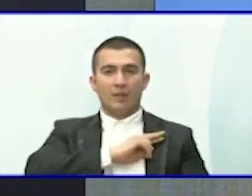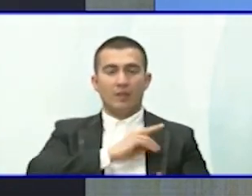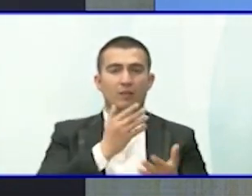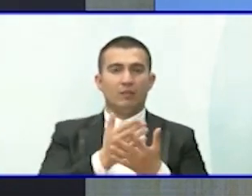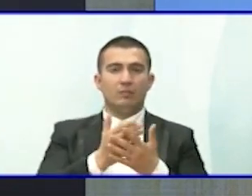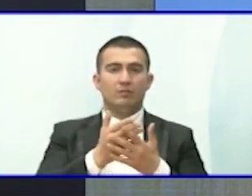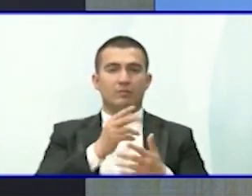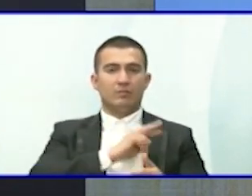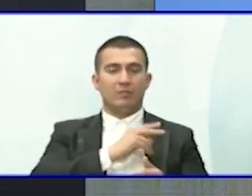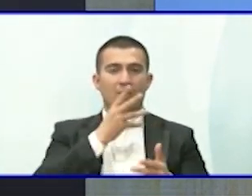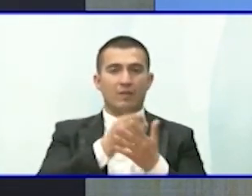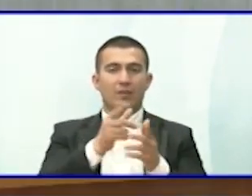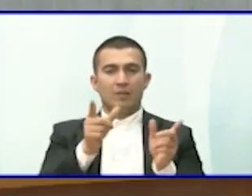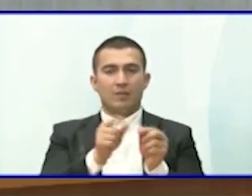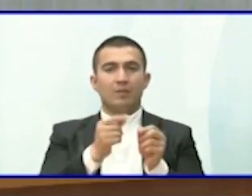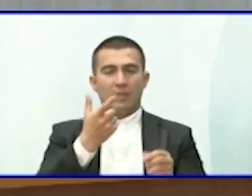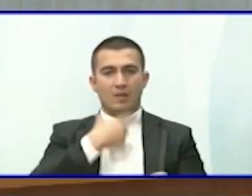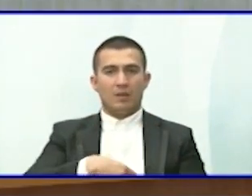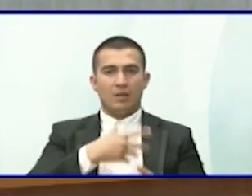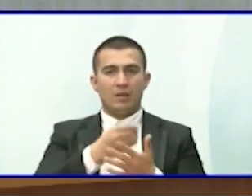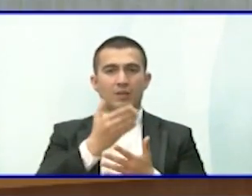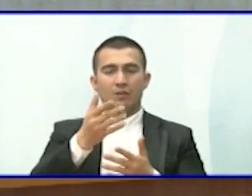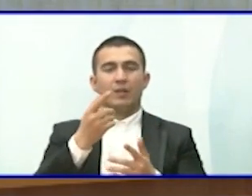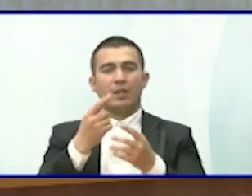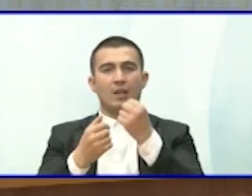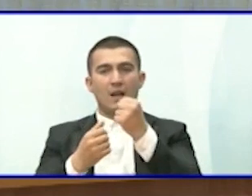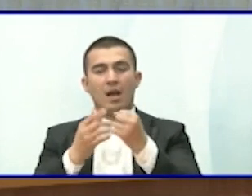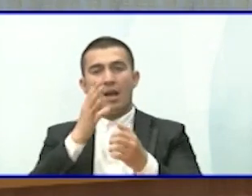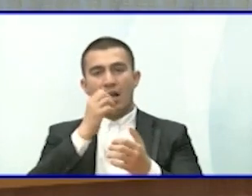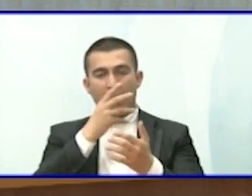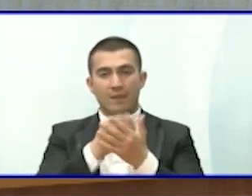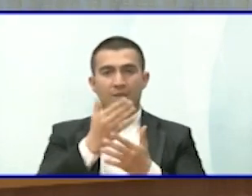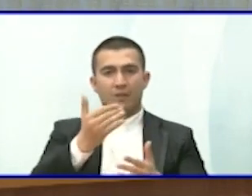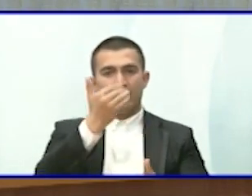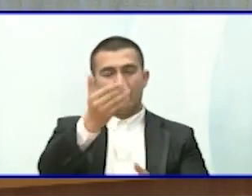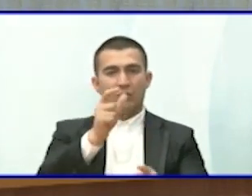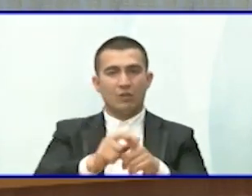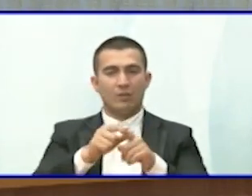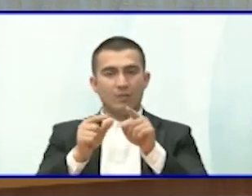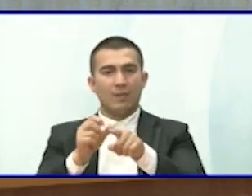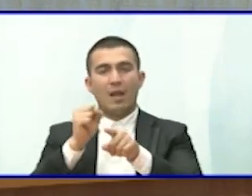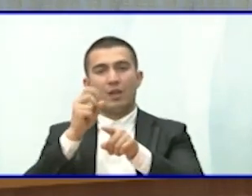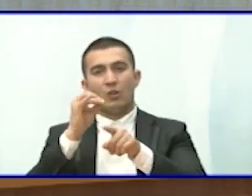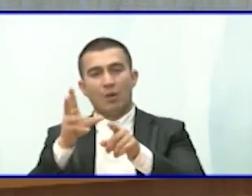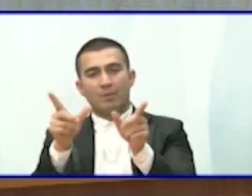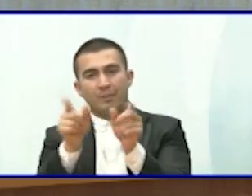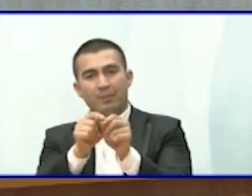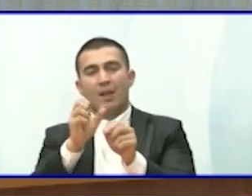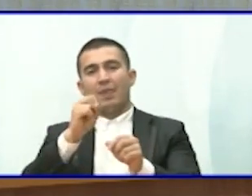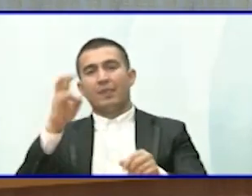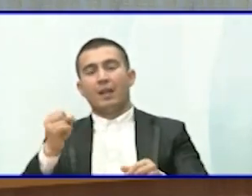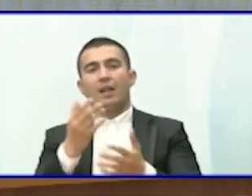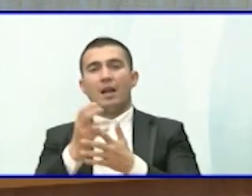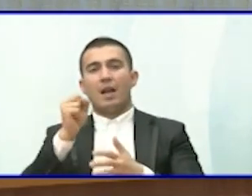предложном падеже up а мне ты а тебе он они она о